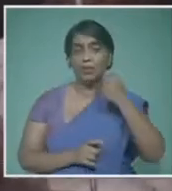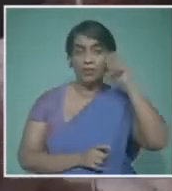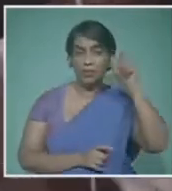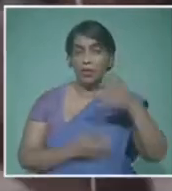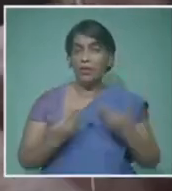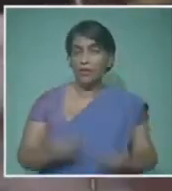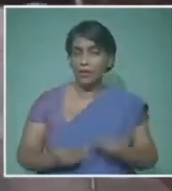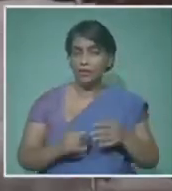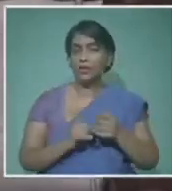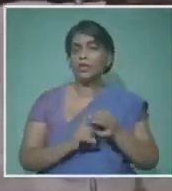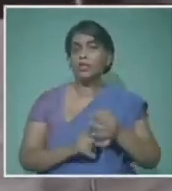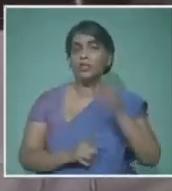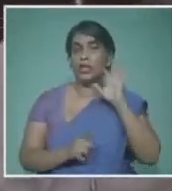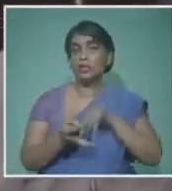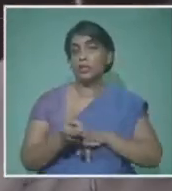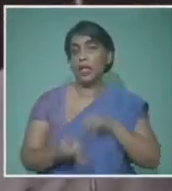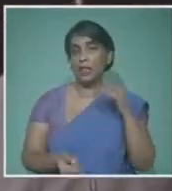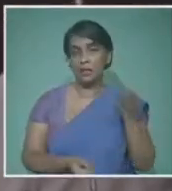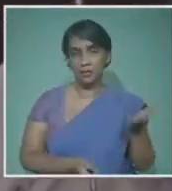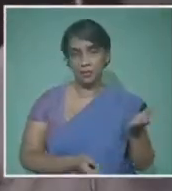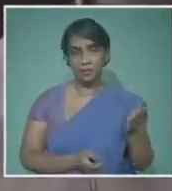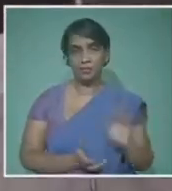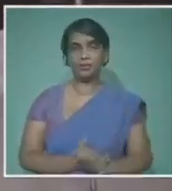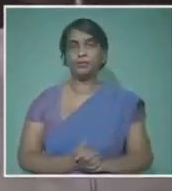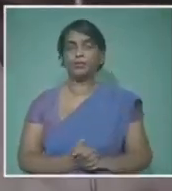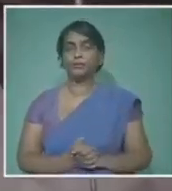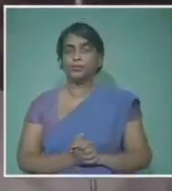වර්තමාන ජනාධිපති ලේකම්වරයාද වේ.